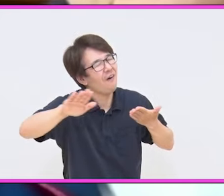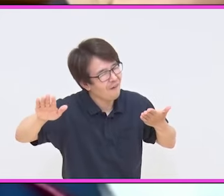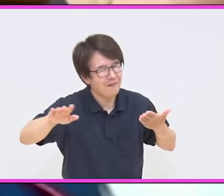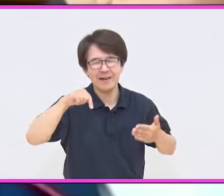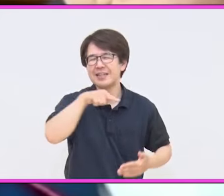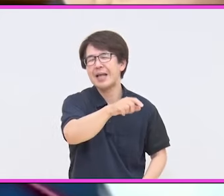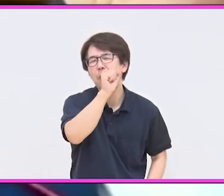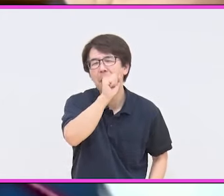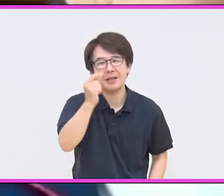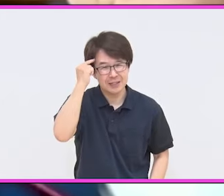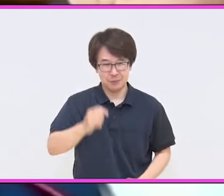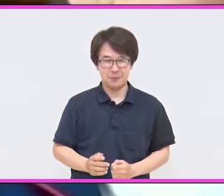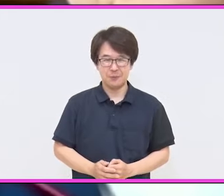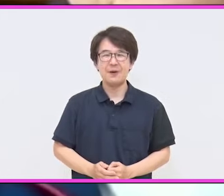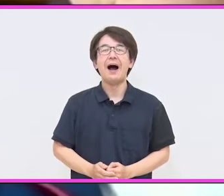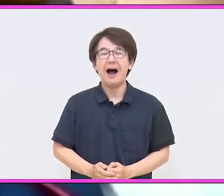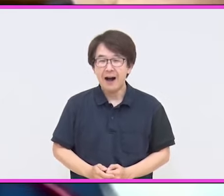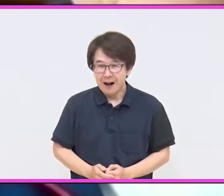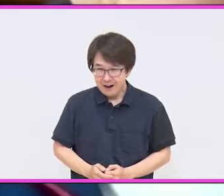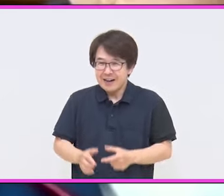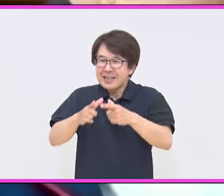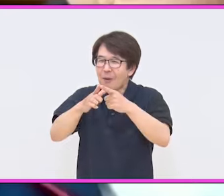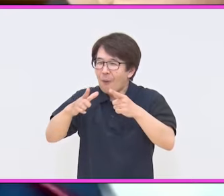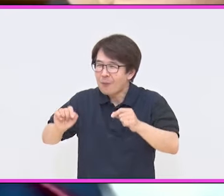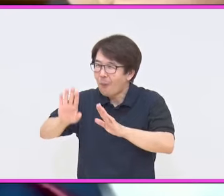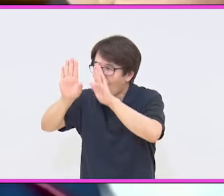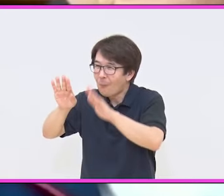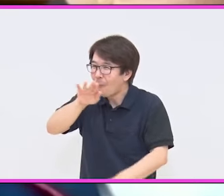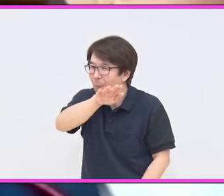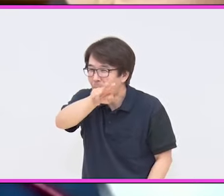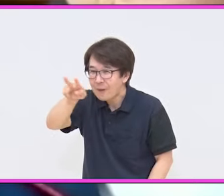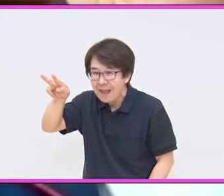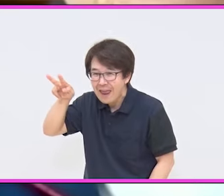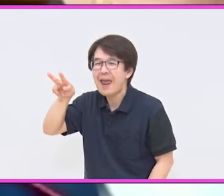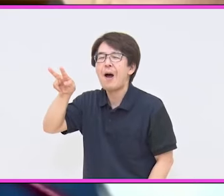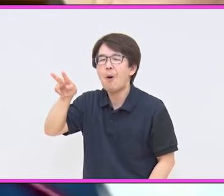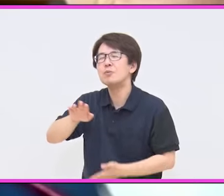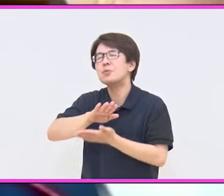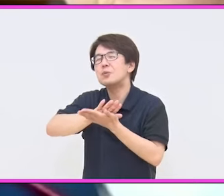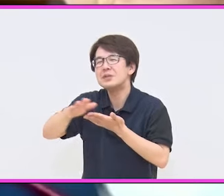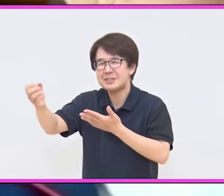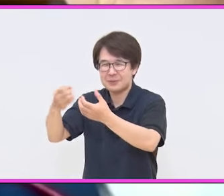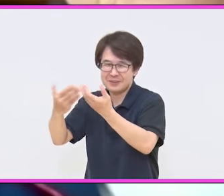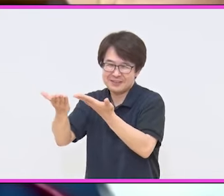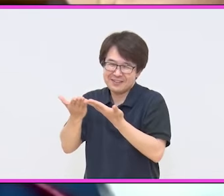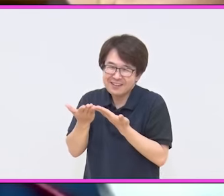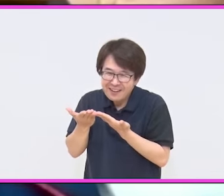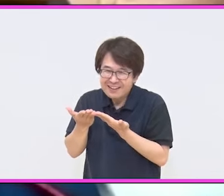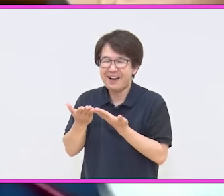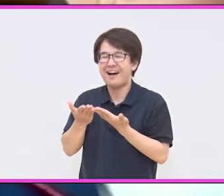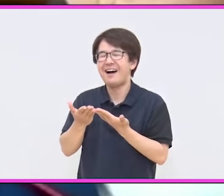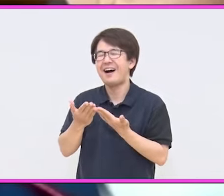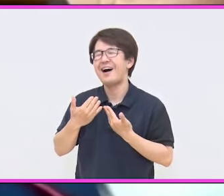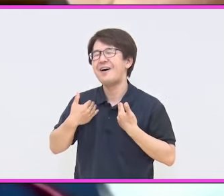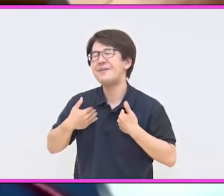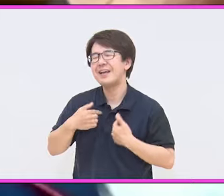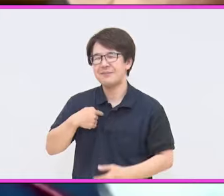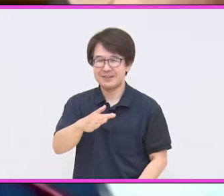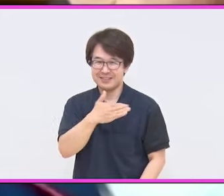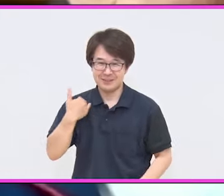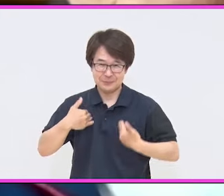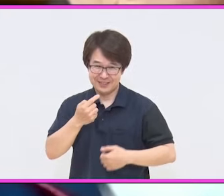本当に日本の風景、街を美しいっておっしゃってくれたことが日本にいる私たちにとっても本当に嬉しいです。ありがとうございます。